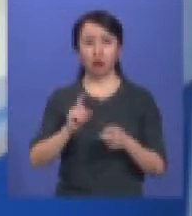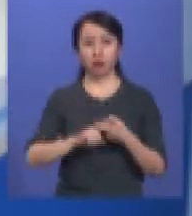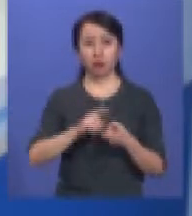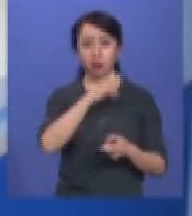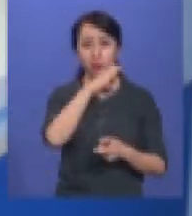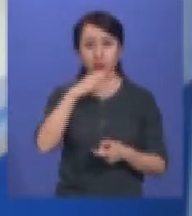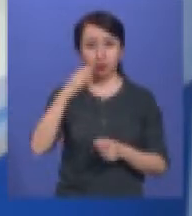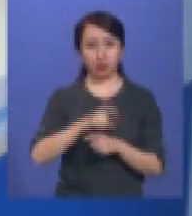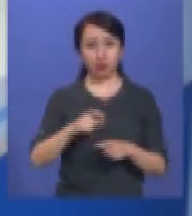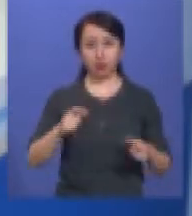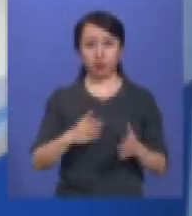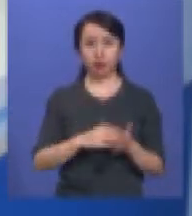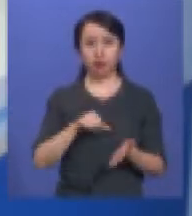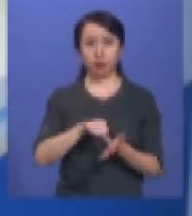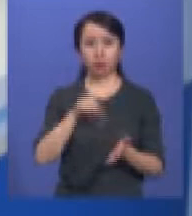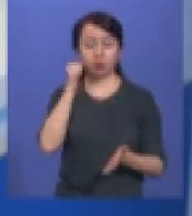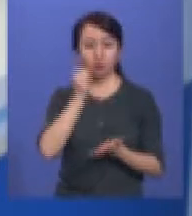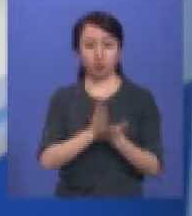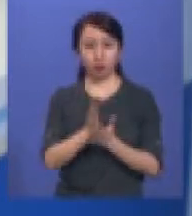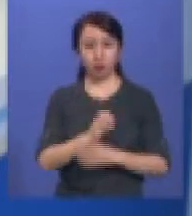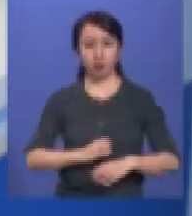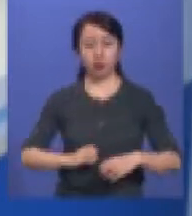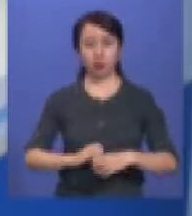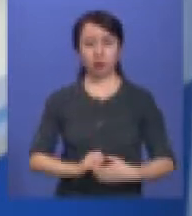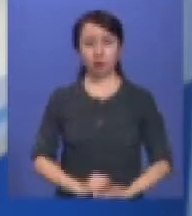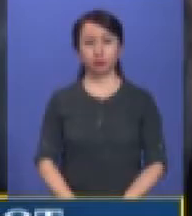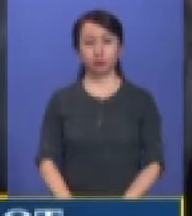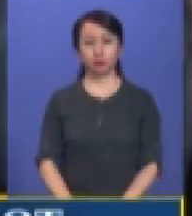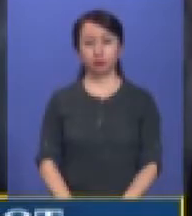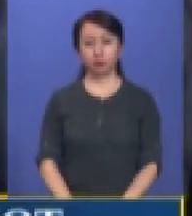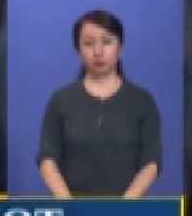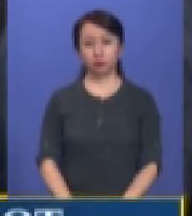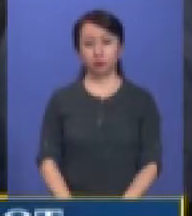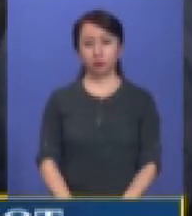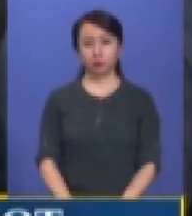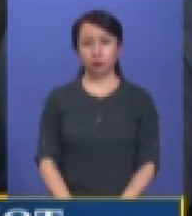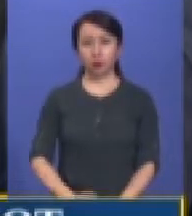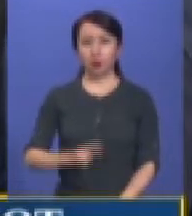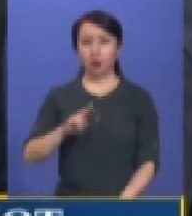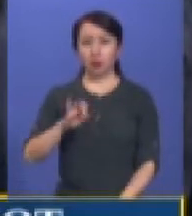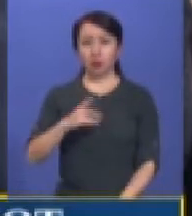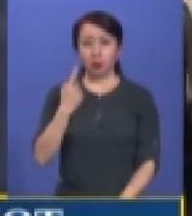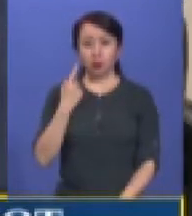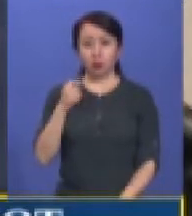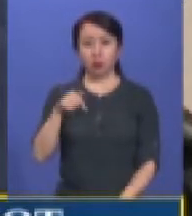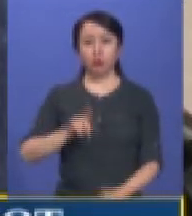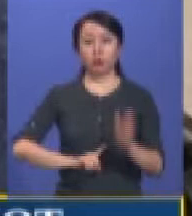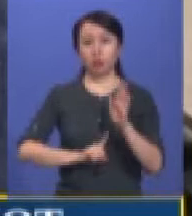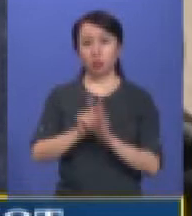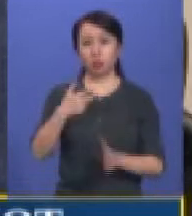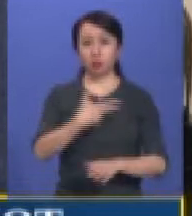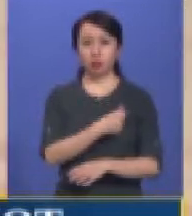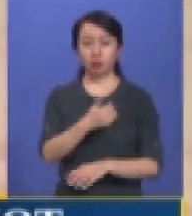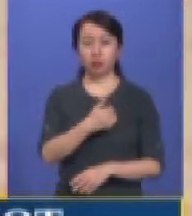COVID-19 североказахстанцев призывают члены ветеранских организаций. Галина Айдакова – одна из тех, кто с начала вакцинации